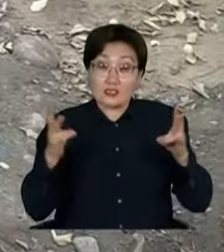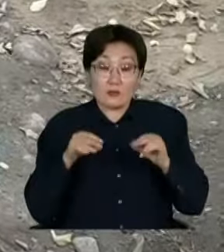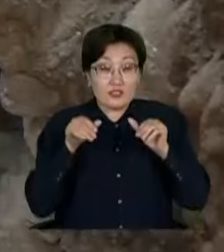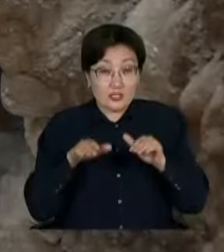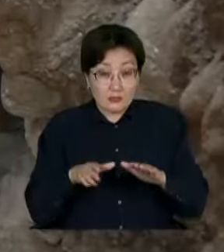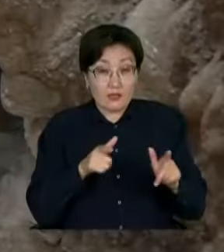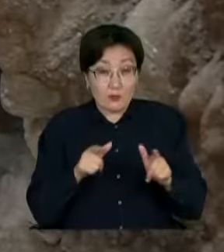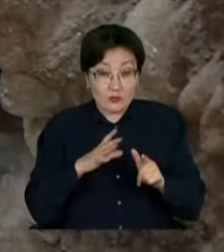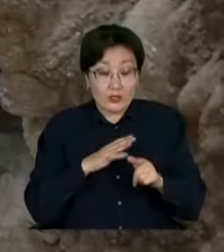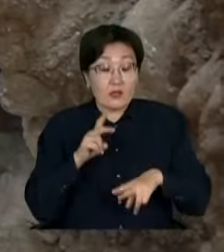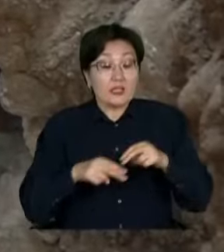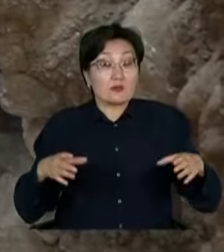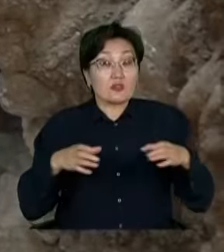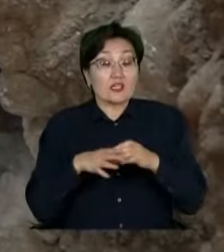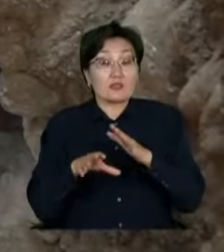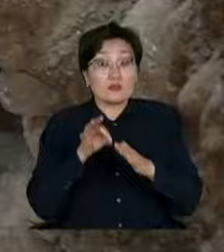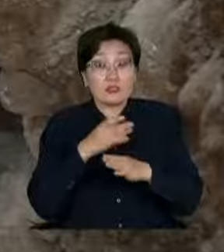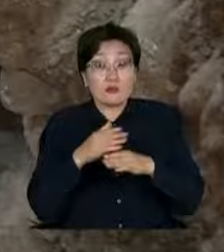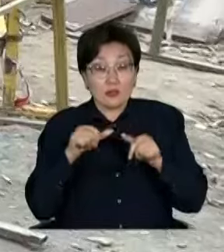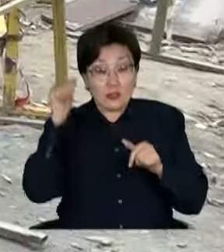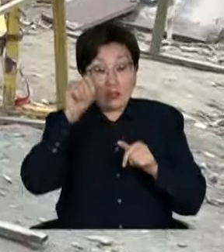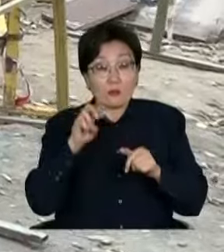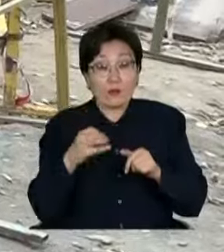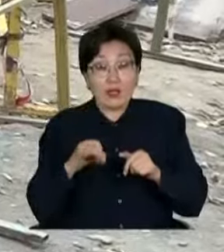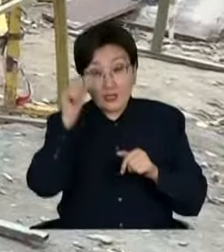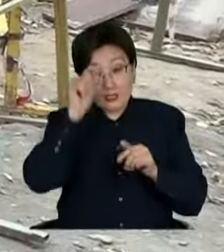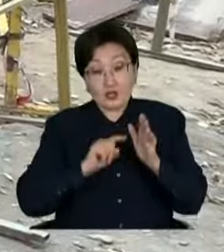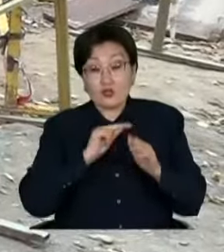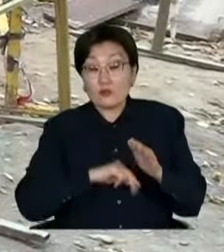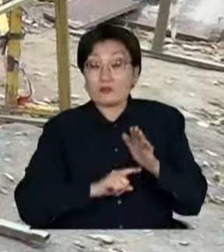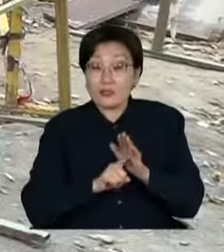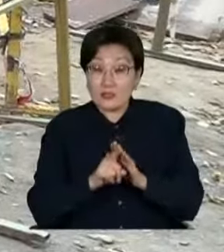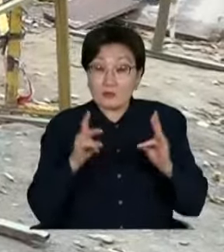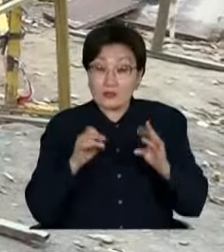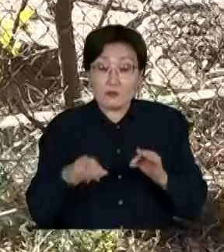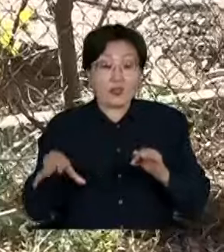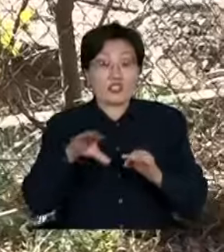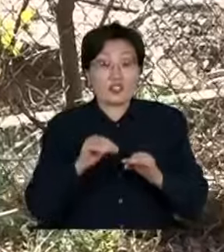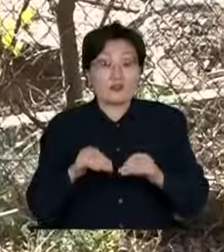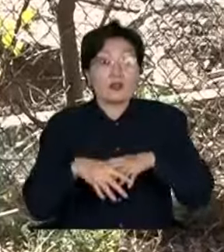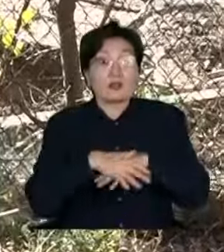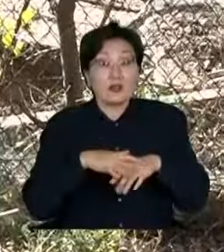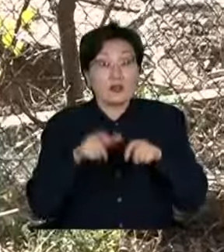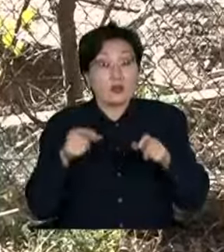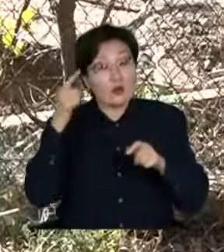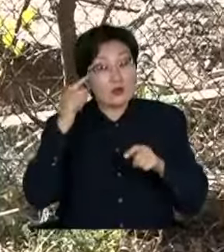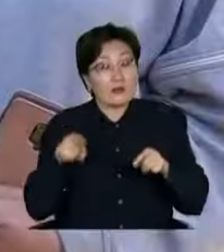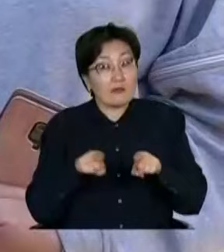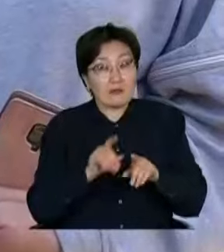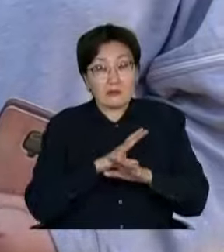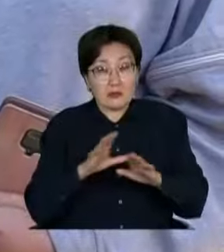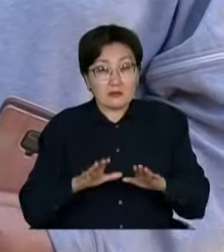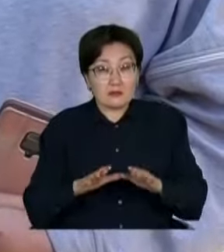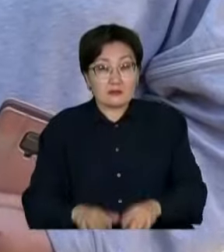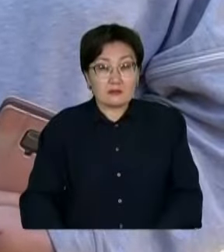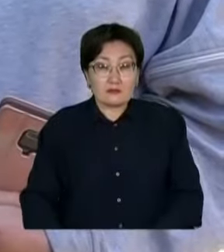шешім шығарылыпты. Мердігер компания анықталып, биыл мамыр айында жұмыс басталыпта кеткен. Алайда барлығы көпшілік ойлағандай болмаған. До сих